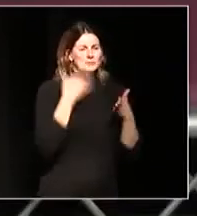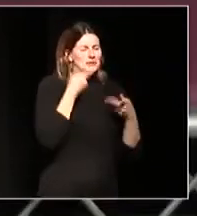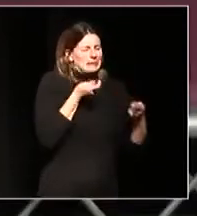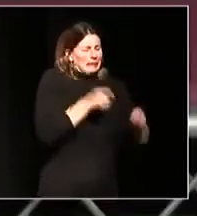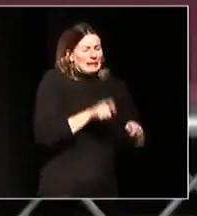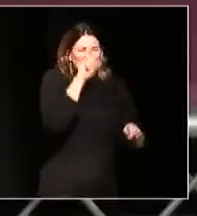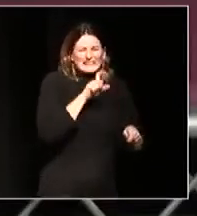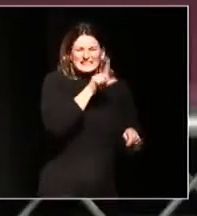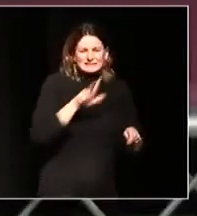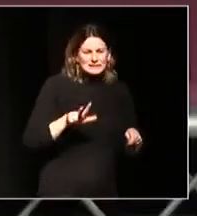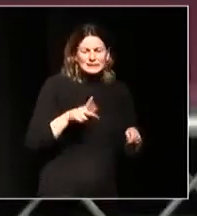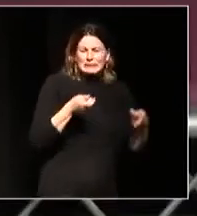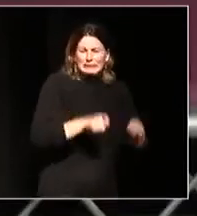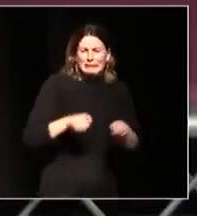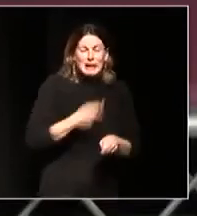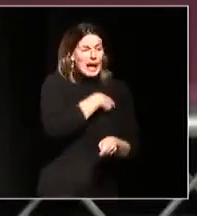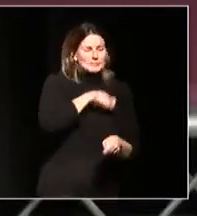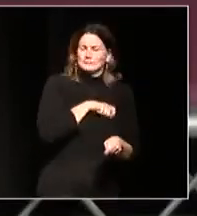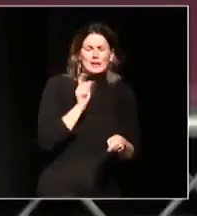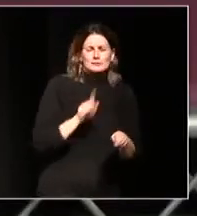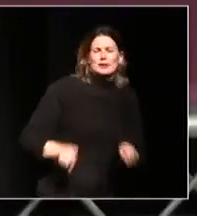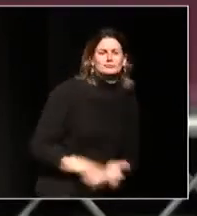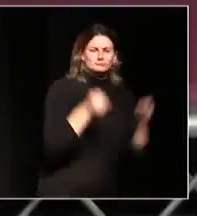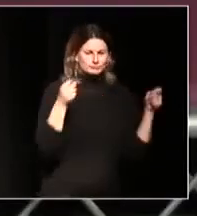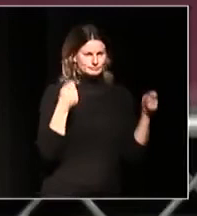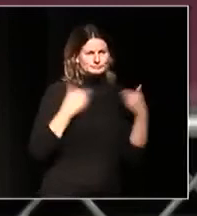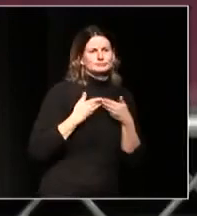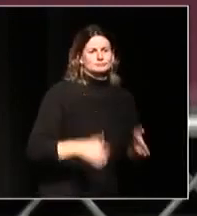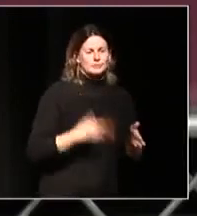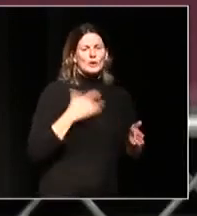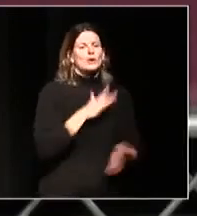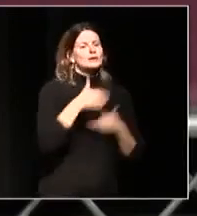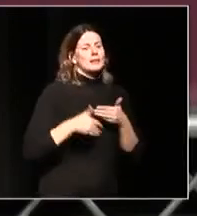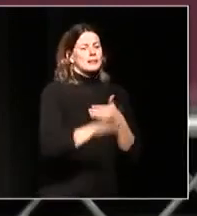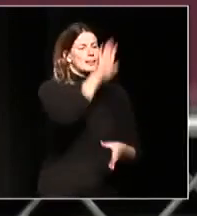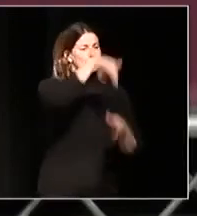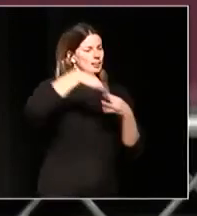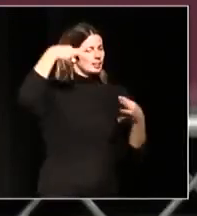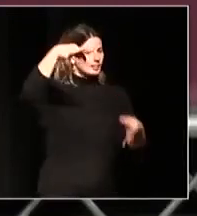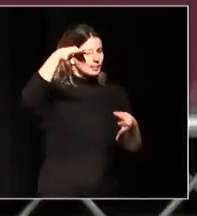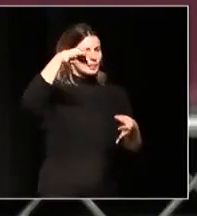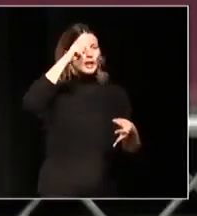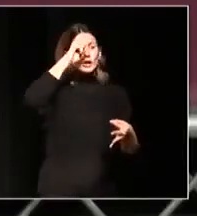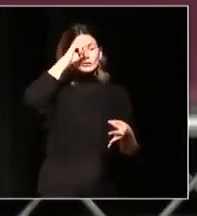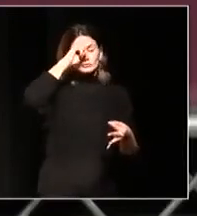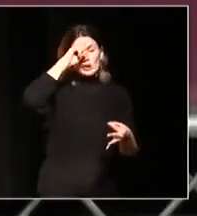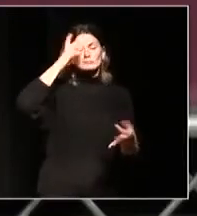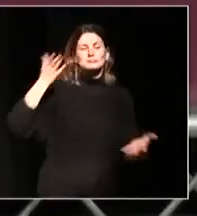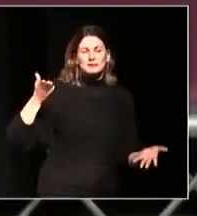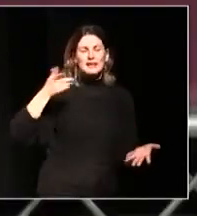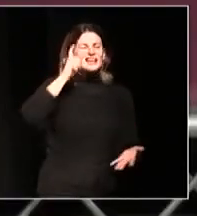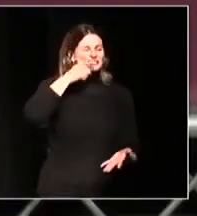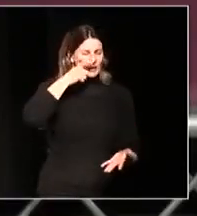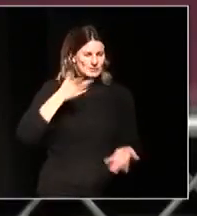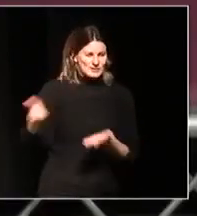del 78 a l'estat espanyol. Un nou temps que tenim a tocar amb aquesta papereta que posa el nom de